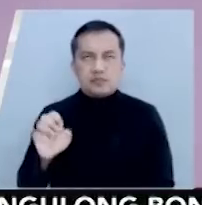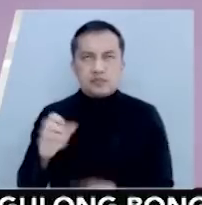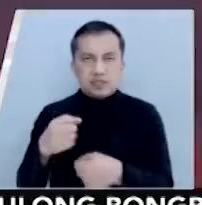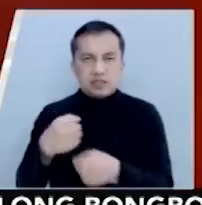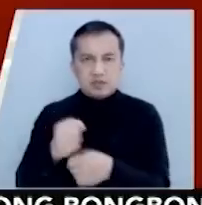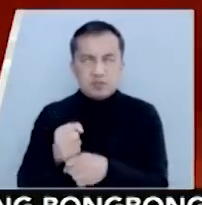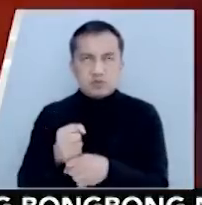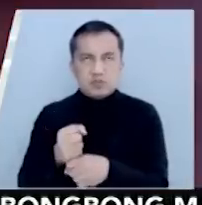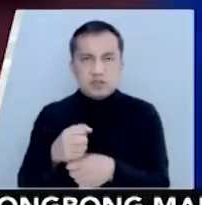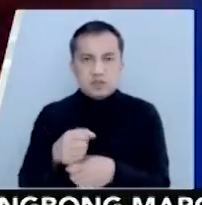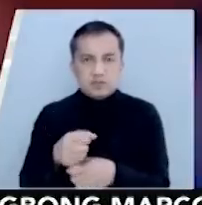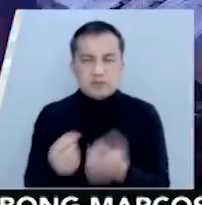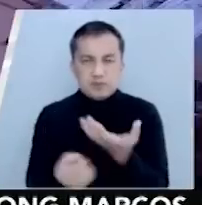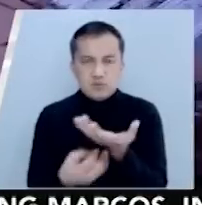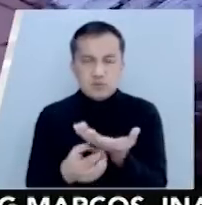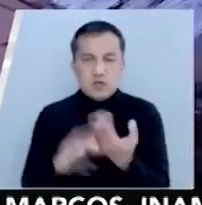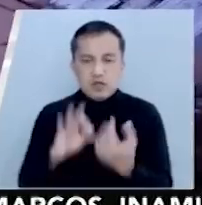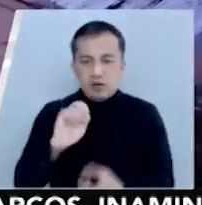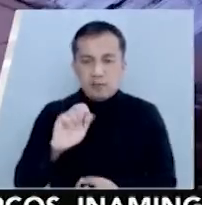fuel,